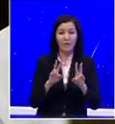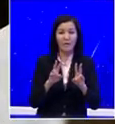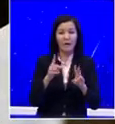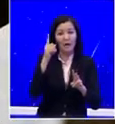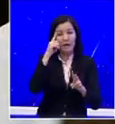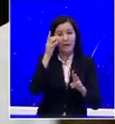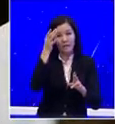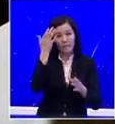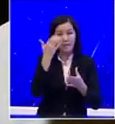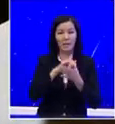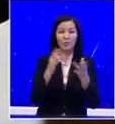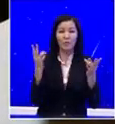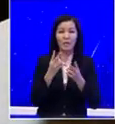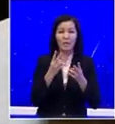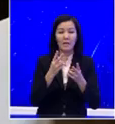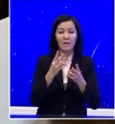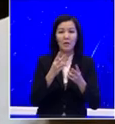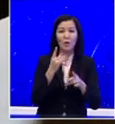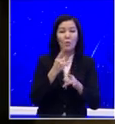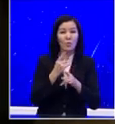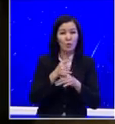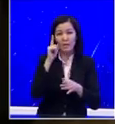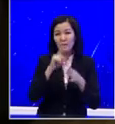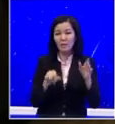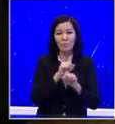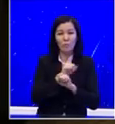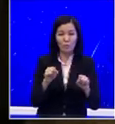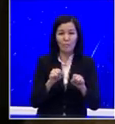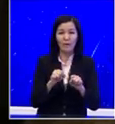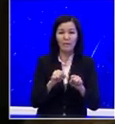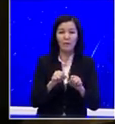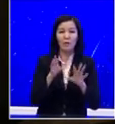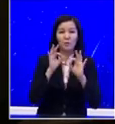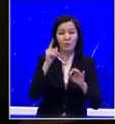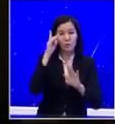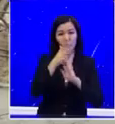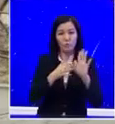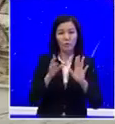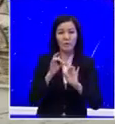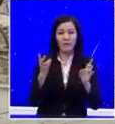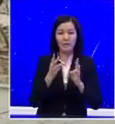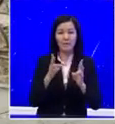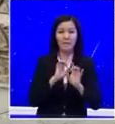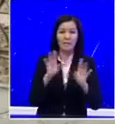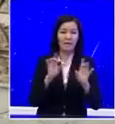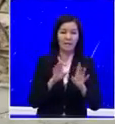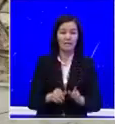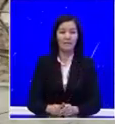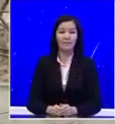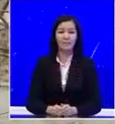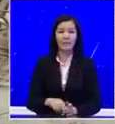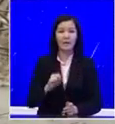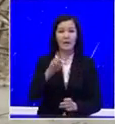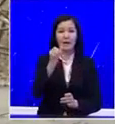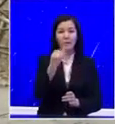Құдай жолында соқыр сенім болмайтынын, оны ақыл пайыммен түсіну керектігін білдіреді. Абай